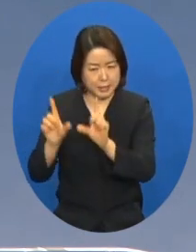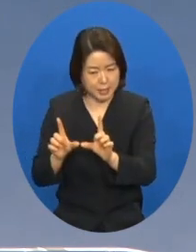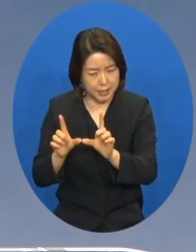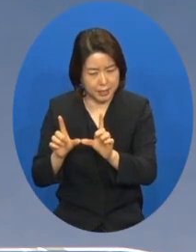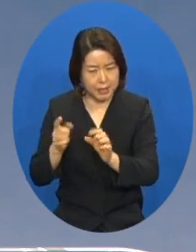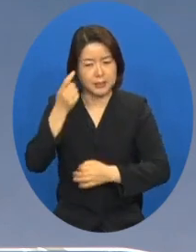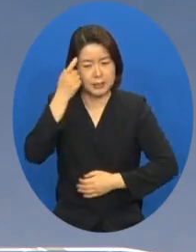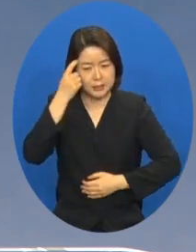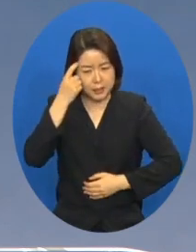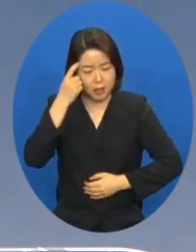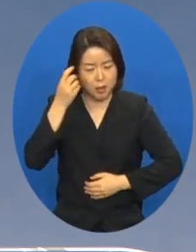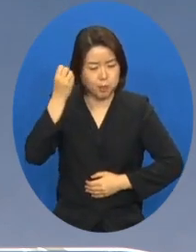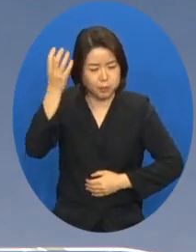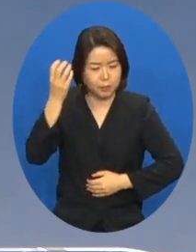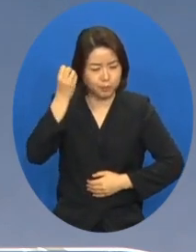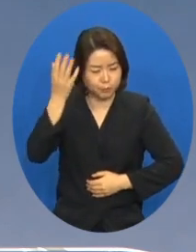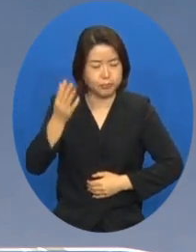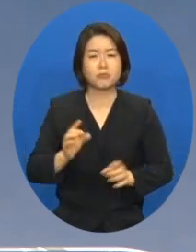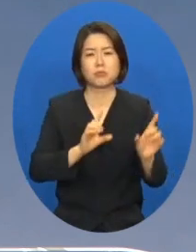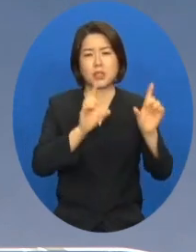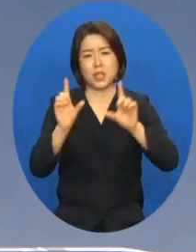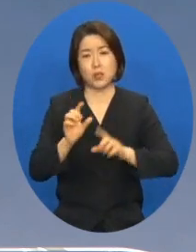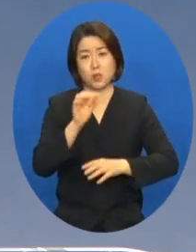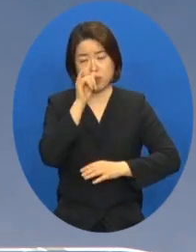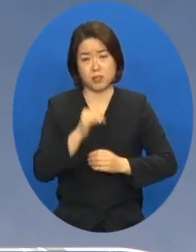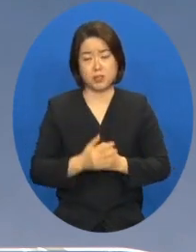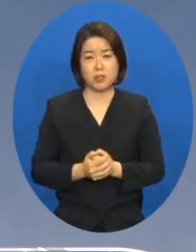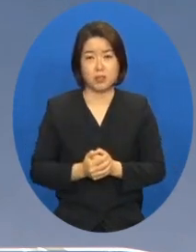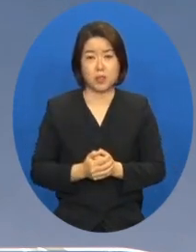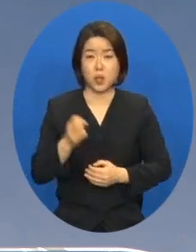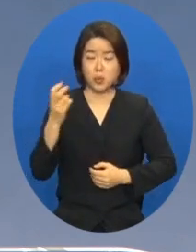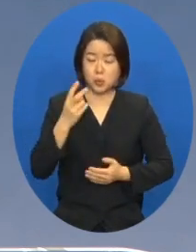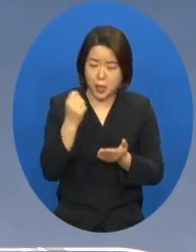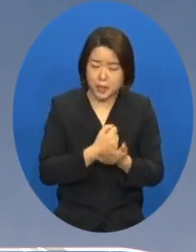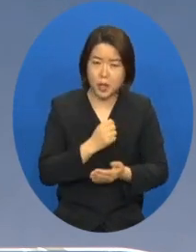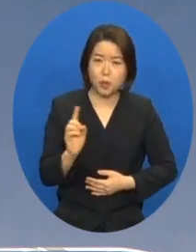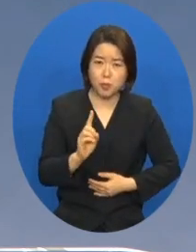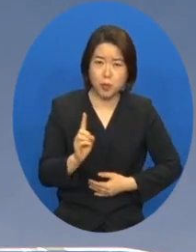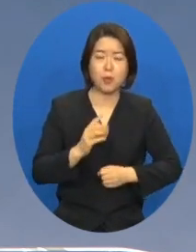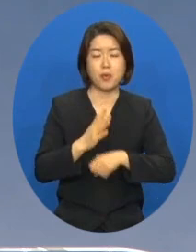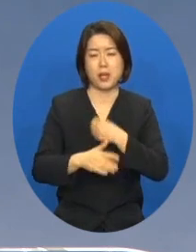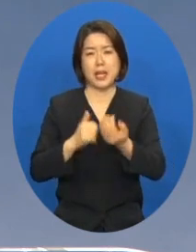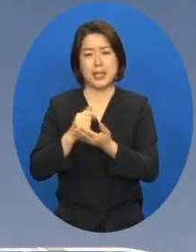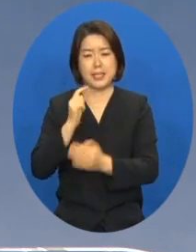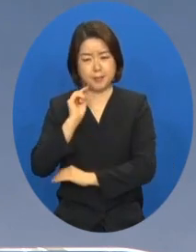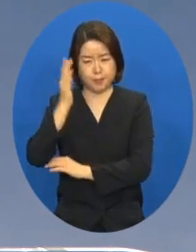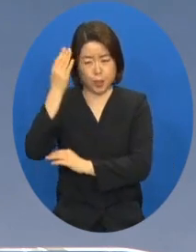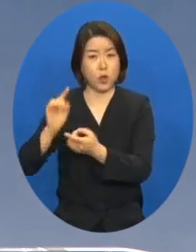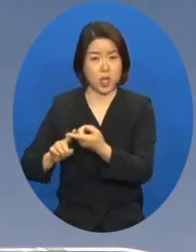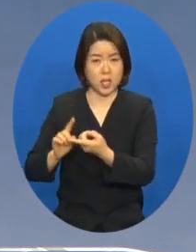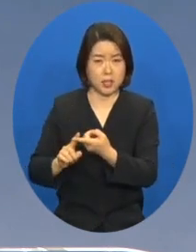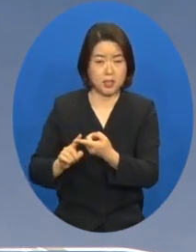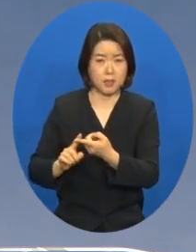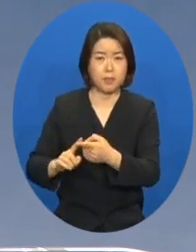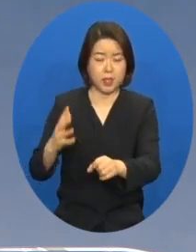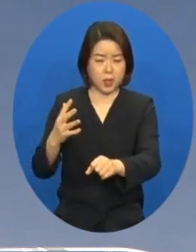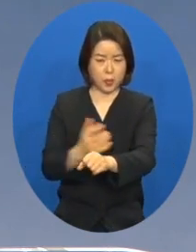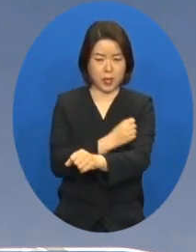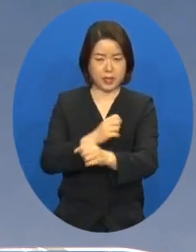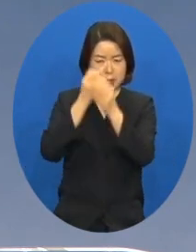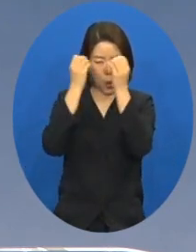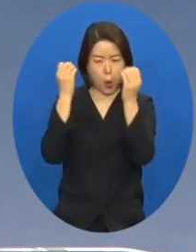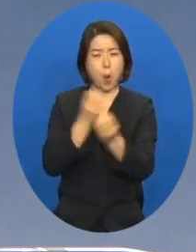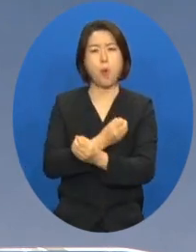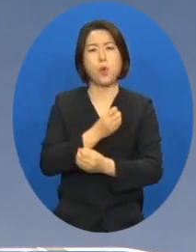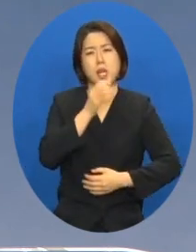잊어버리고 삽니다. 또 안타깝게도 하나님의 영광에 대하여 굉장한 오해가